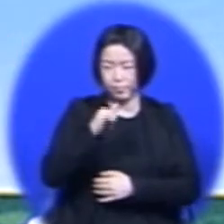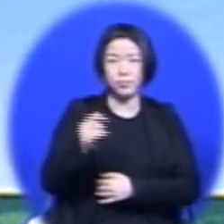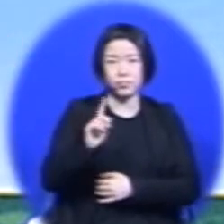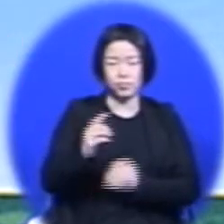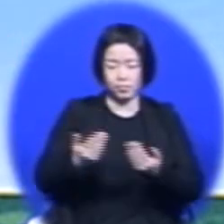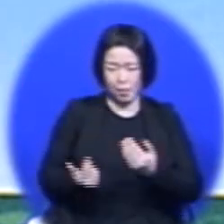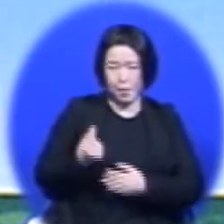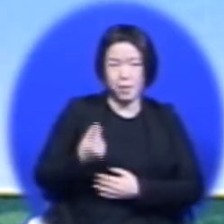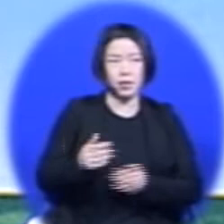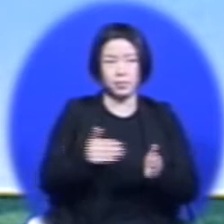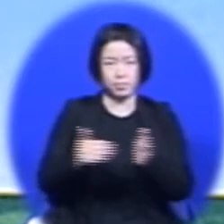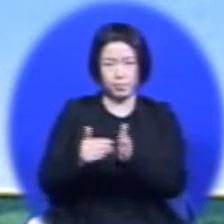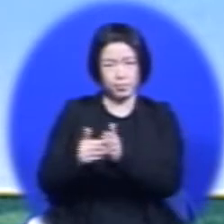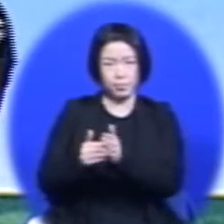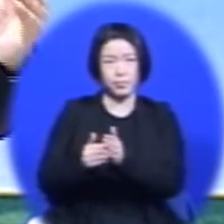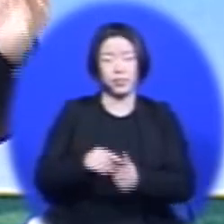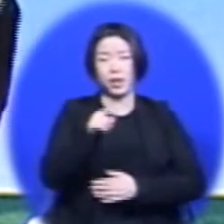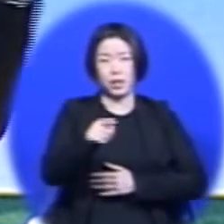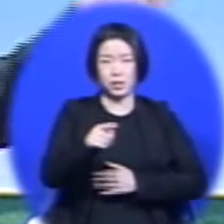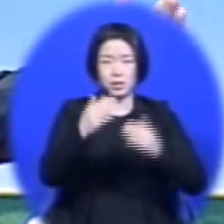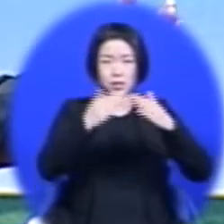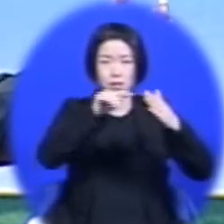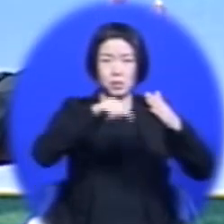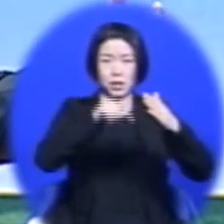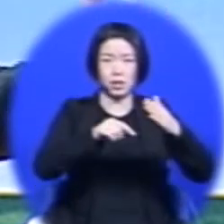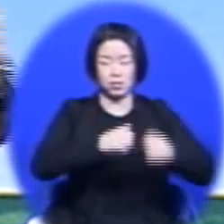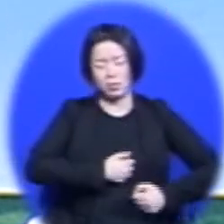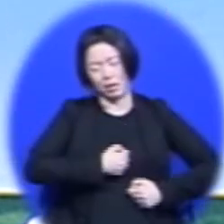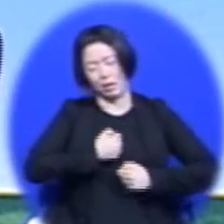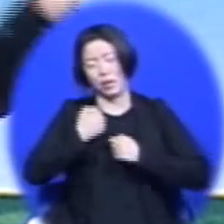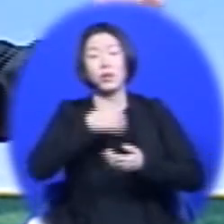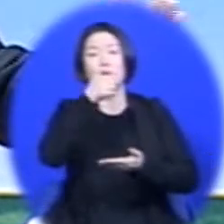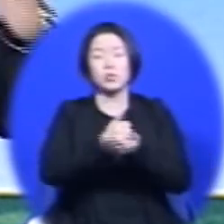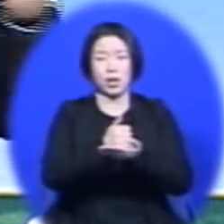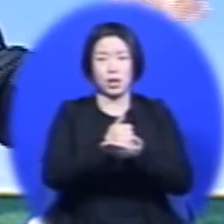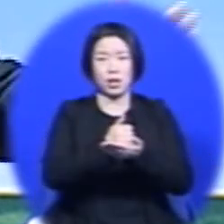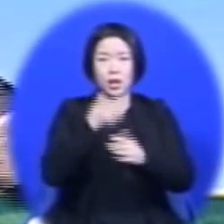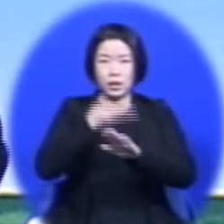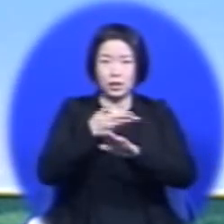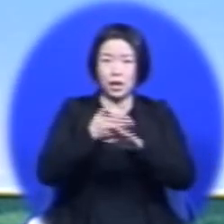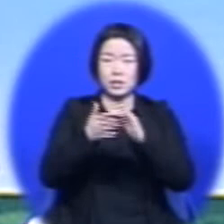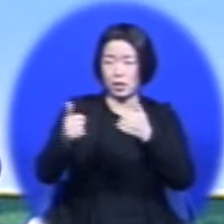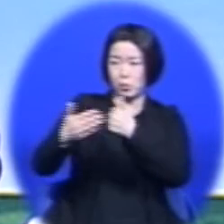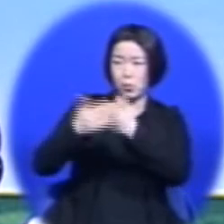해야 되는, 그래서 그 집안에는 게으른 것은 죄였습니다. 남의 신세를 지는 것은